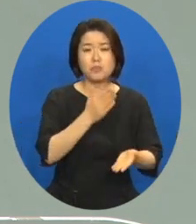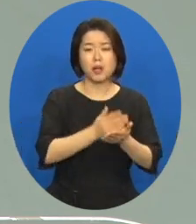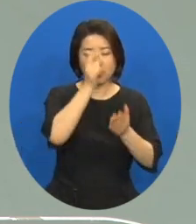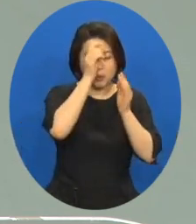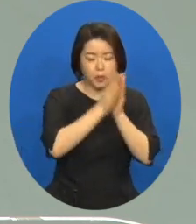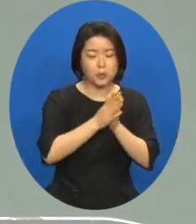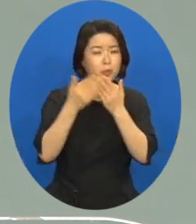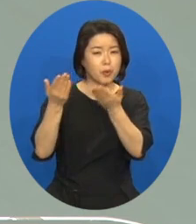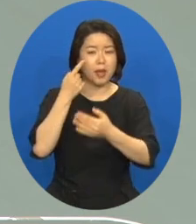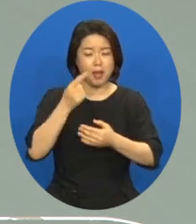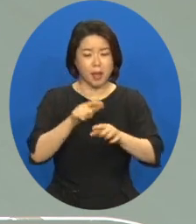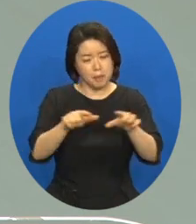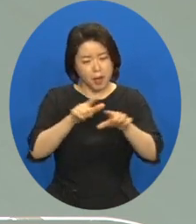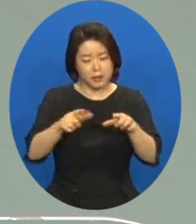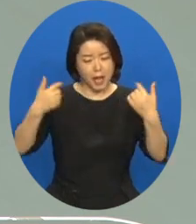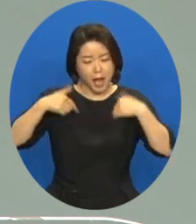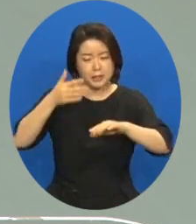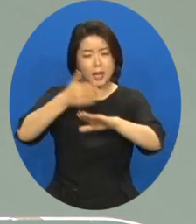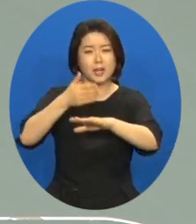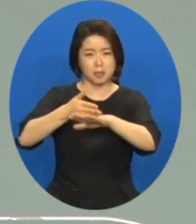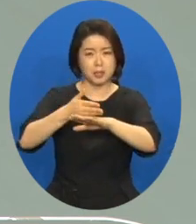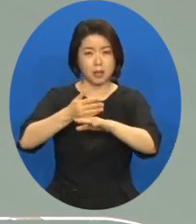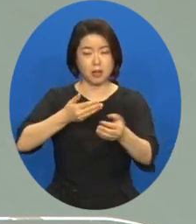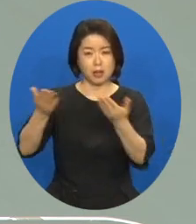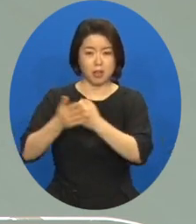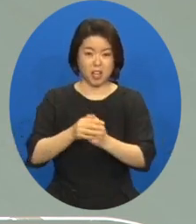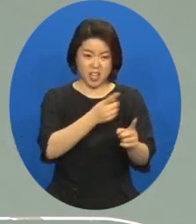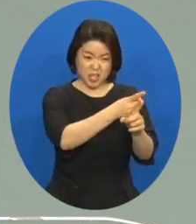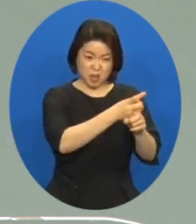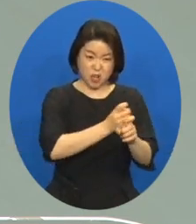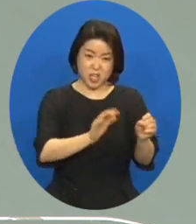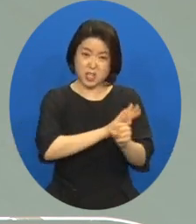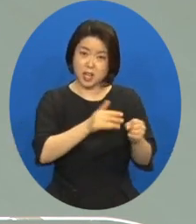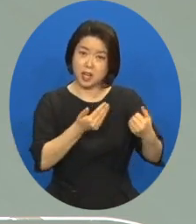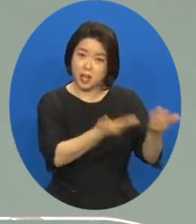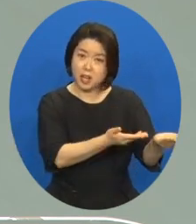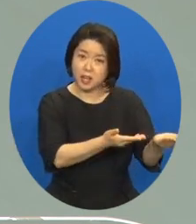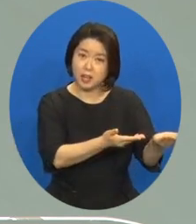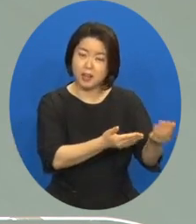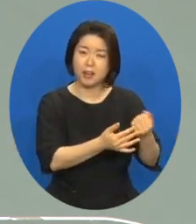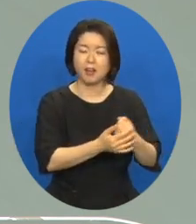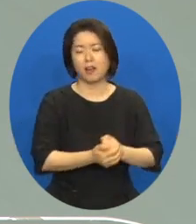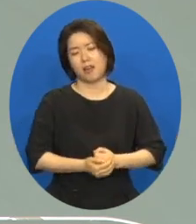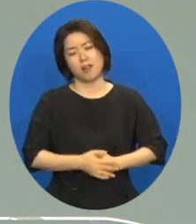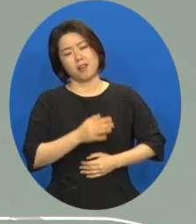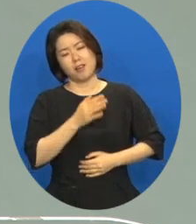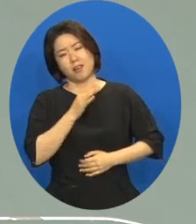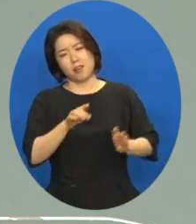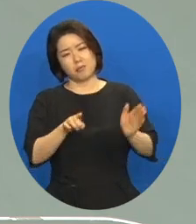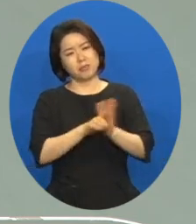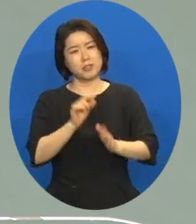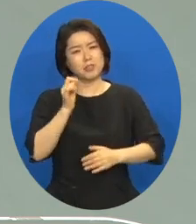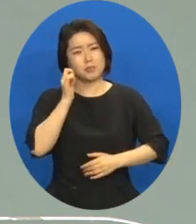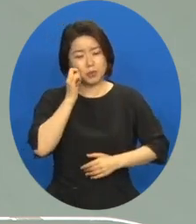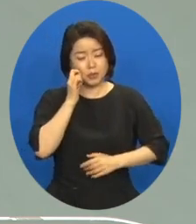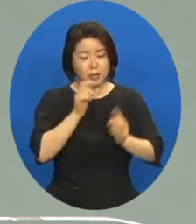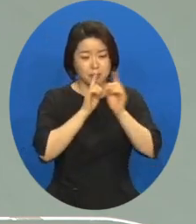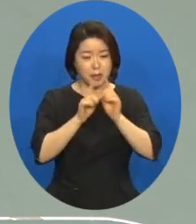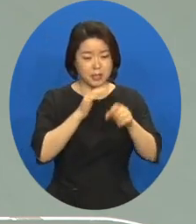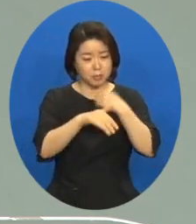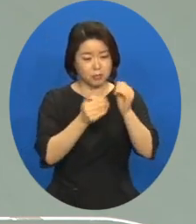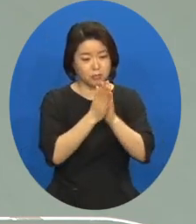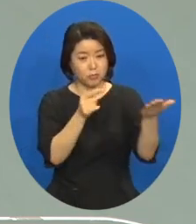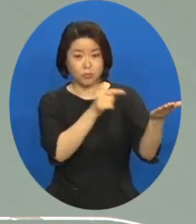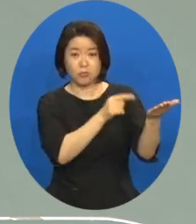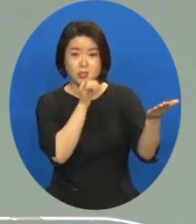범사에 감사하라, 원수를 사랑하라. 정말 믿어지지 않을 말씀들이 성경에 있잖아요.